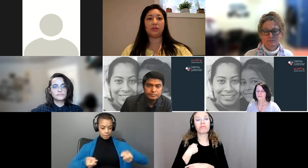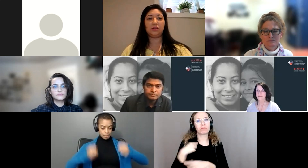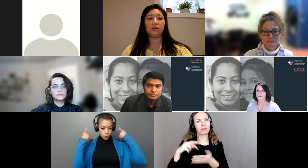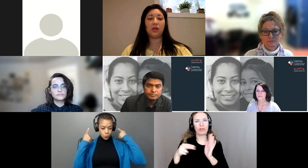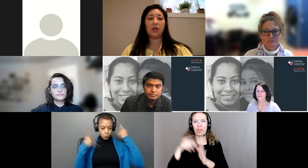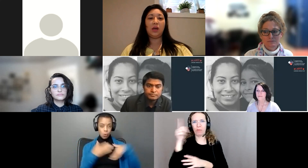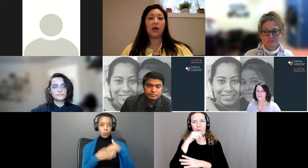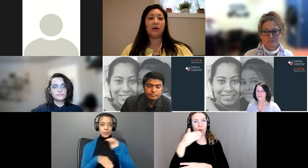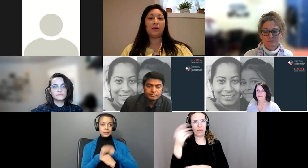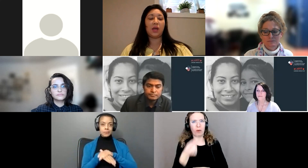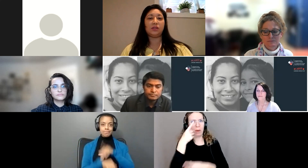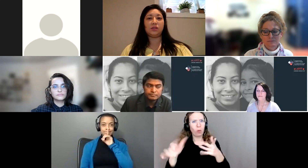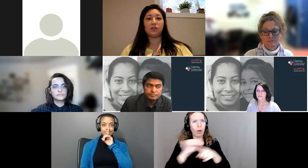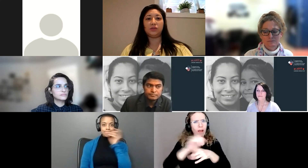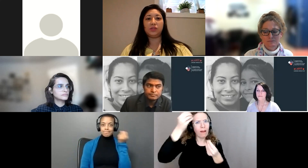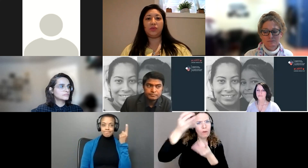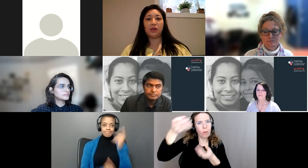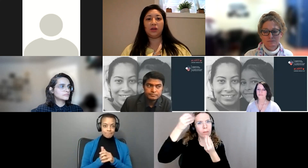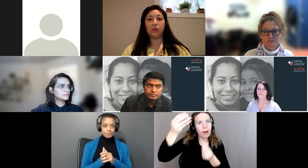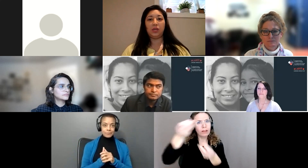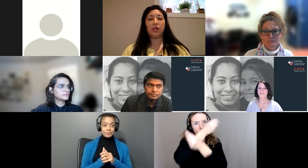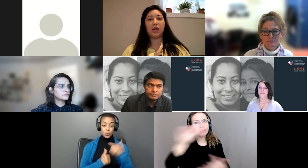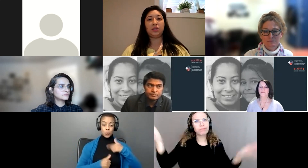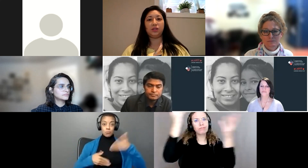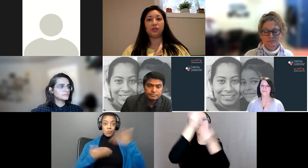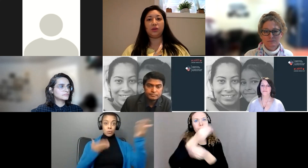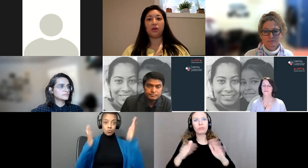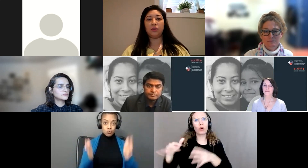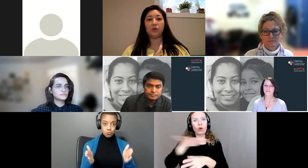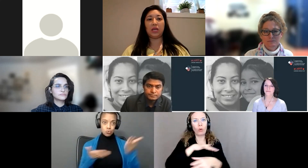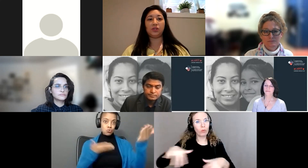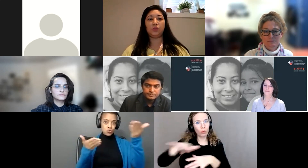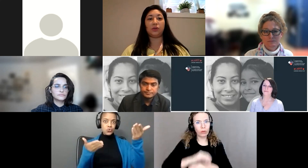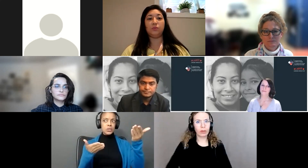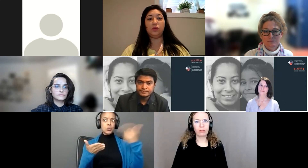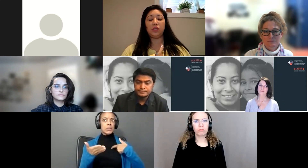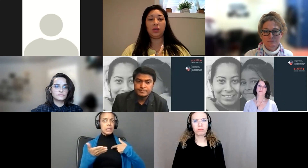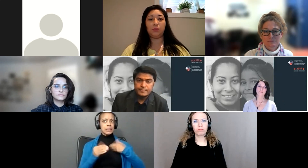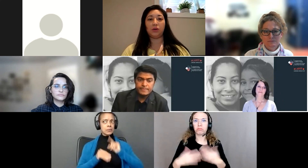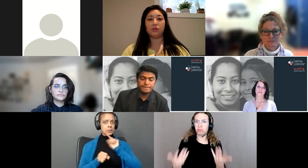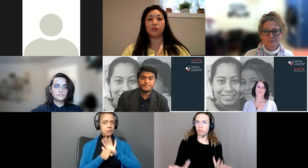comprendre l'information qui était distribuée dans la communauté. En tant que fournisseur de services,